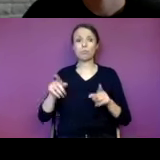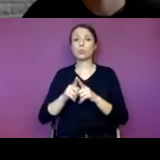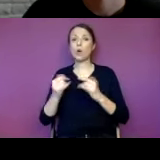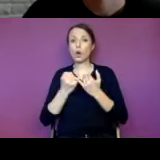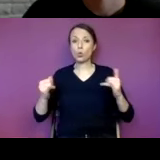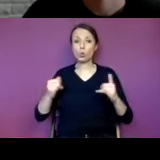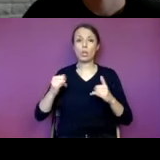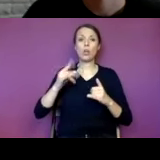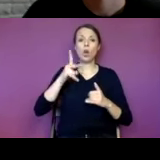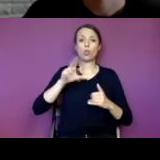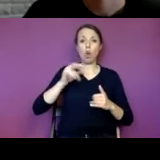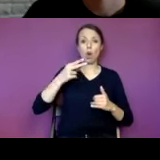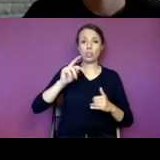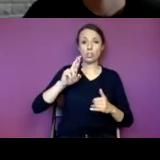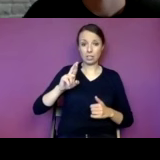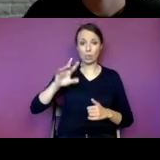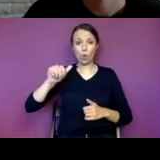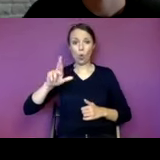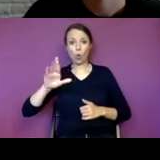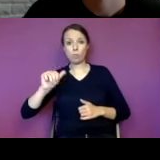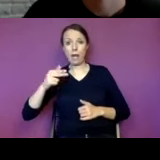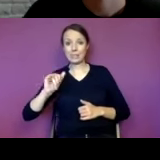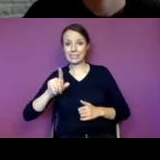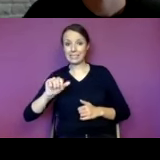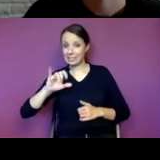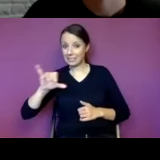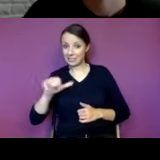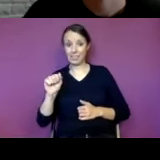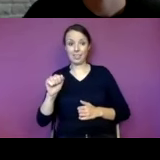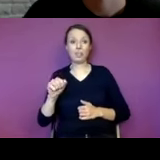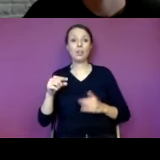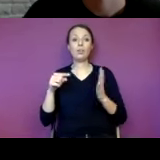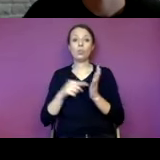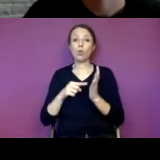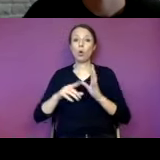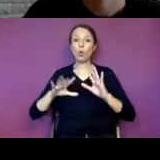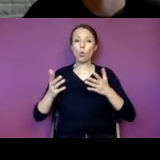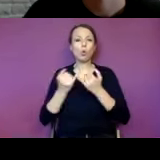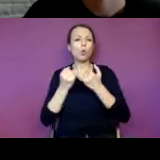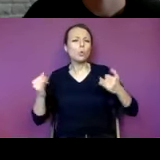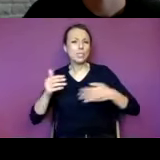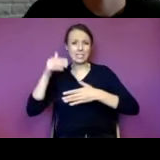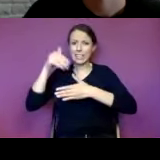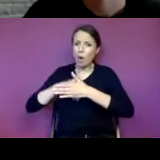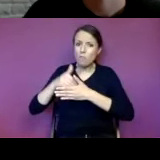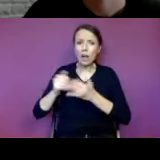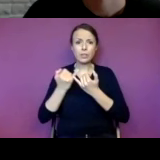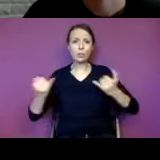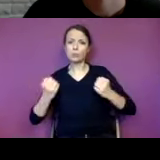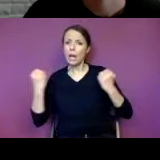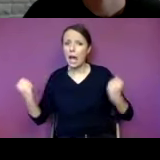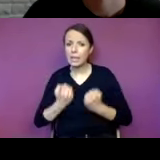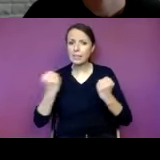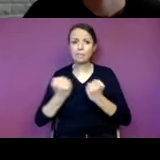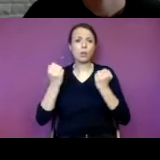o konturbanizacji jako przenoszenie pewnych, może nie tyle zachowań, ale pewnych form aktywności na obszary oddalone